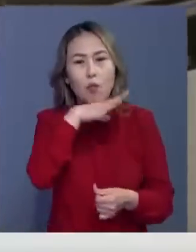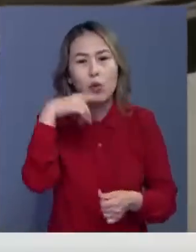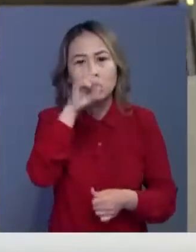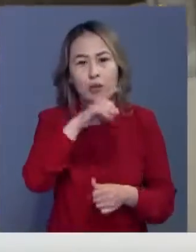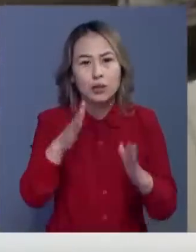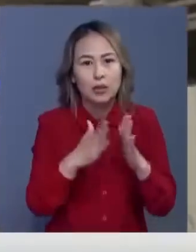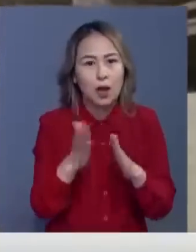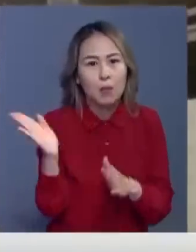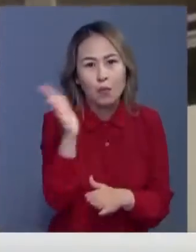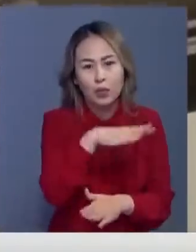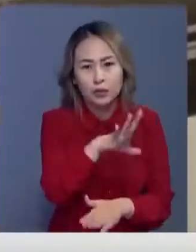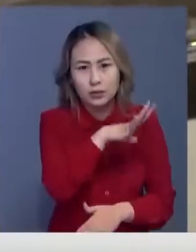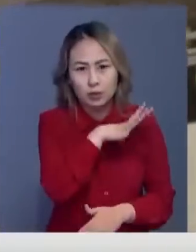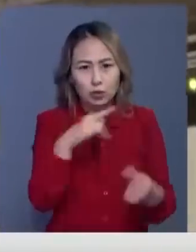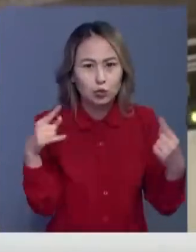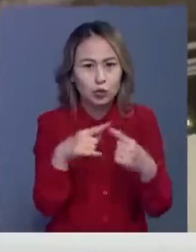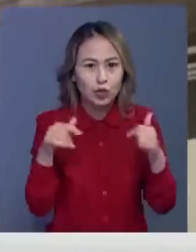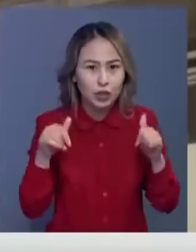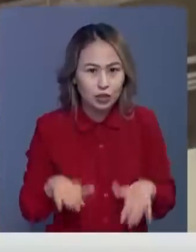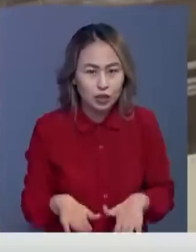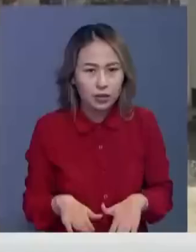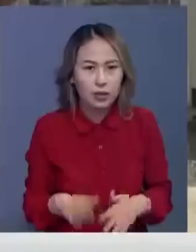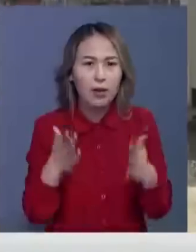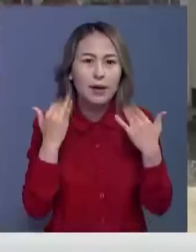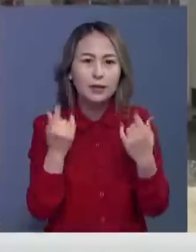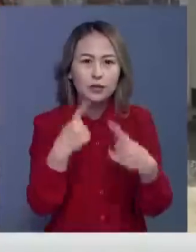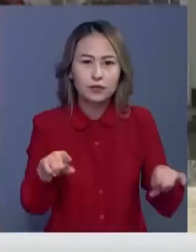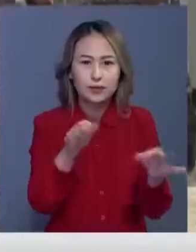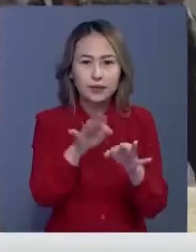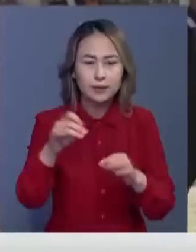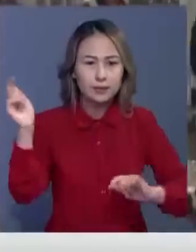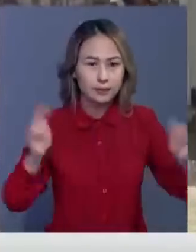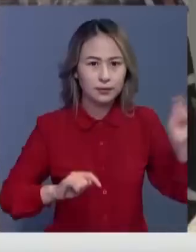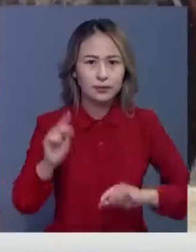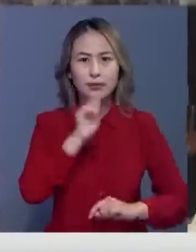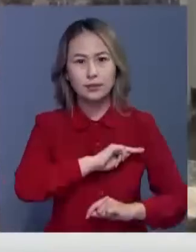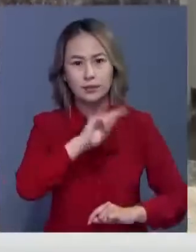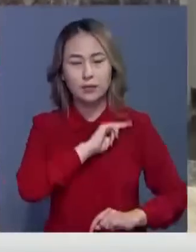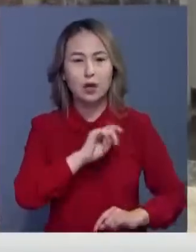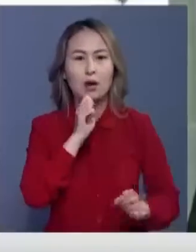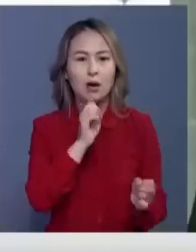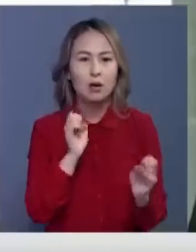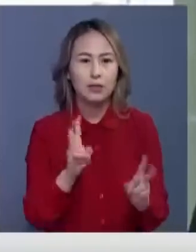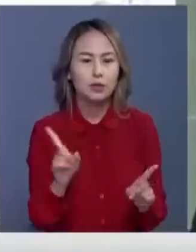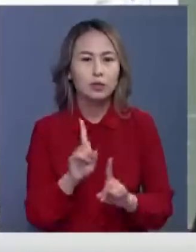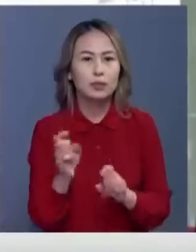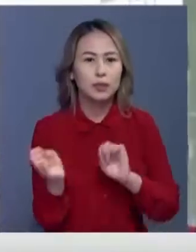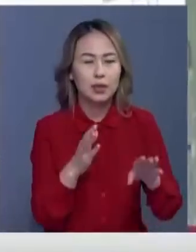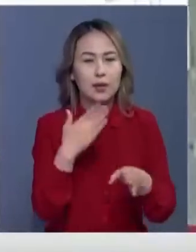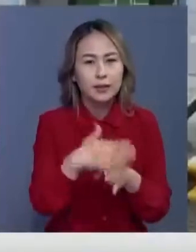адамды үйлеріне қайтаруға шешім қабылдады. Қазір өзге өңірлерден келген жұмысшыларды қауіпті аймақтан шығару